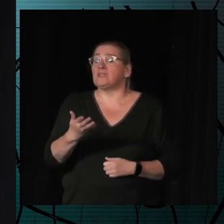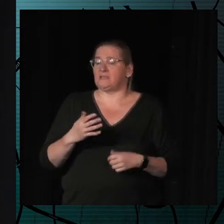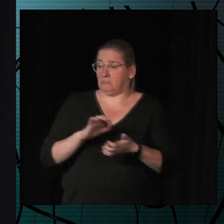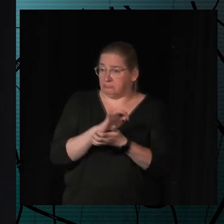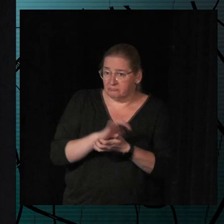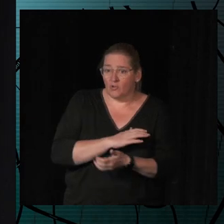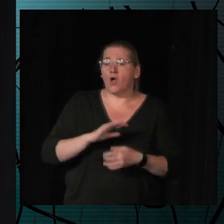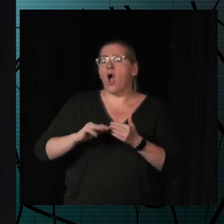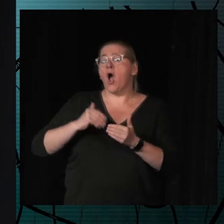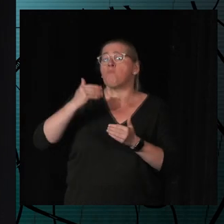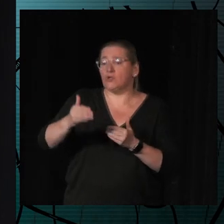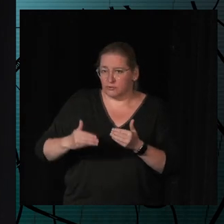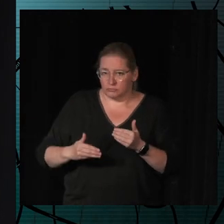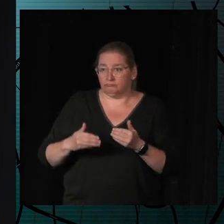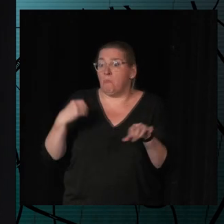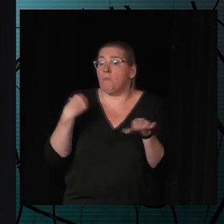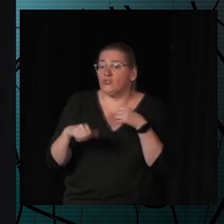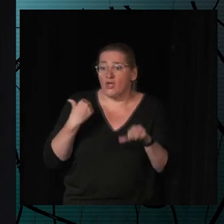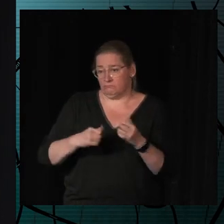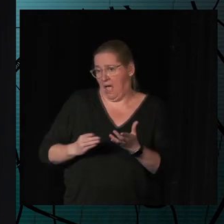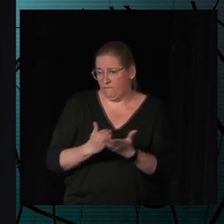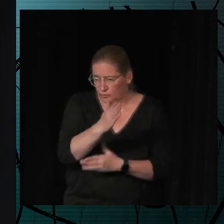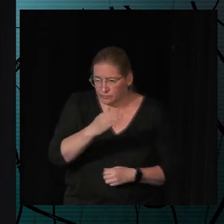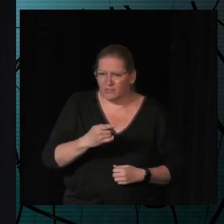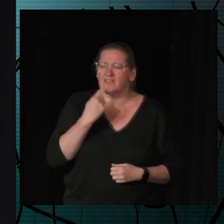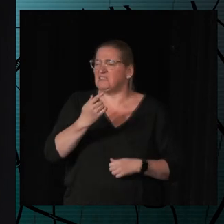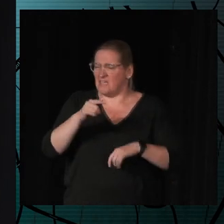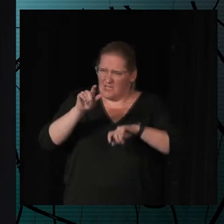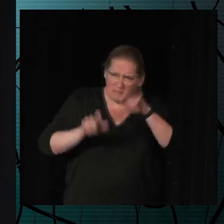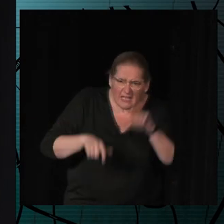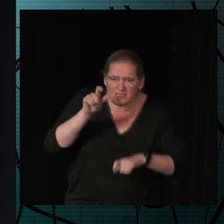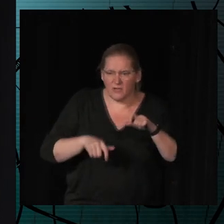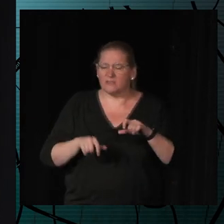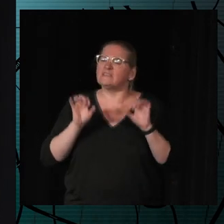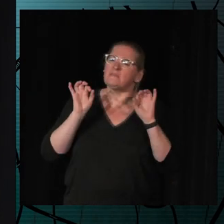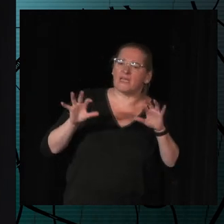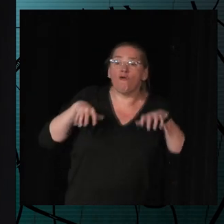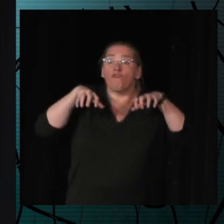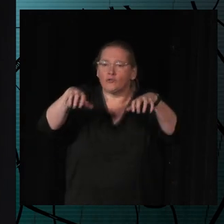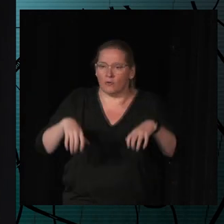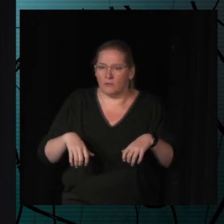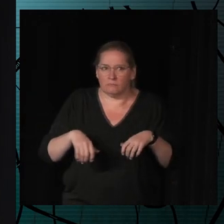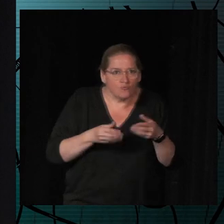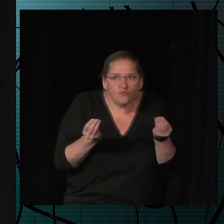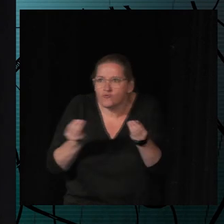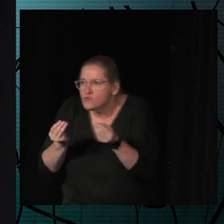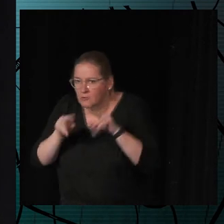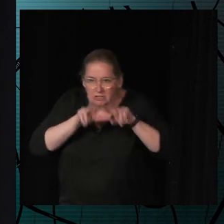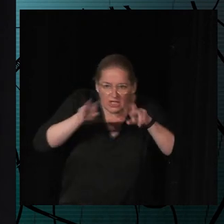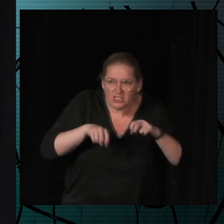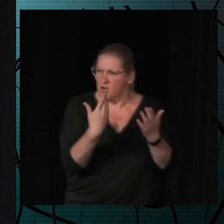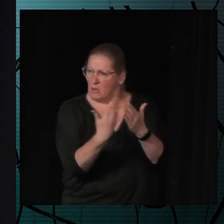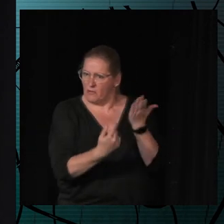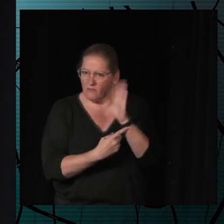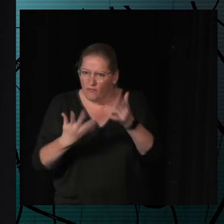Adventures voilà et donc on suit des des des des chercheurs en paranormal qui qui qui ont qui doivent absolument prouver